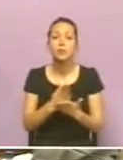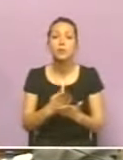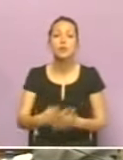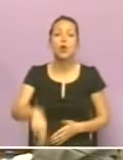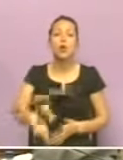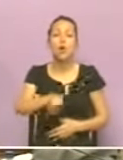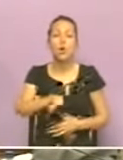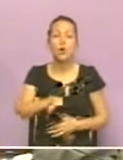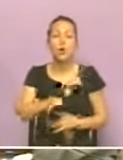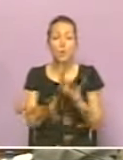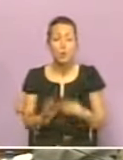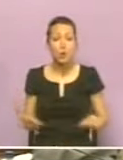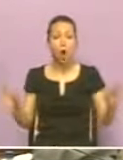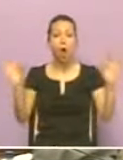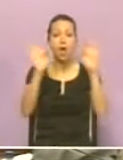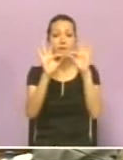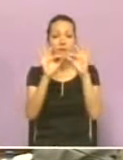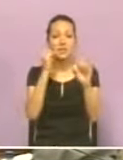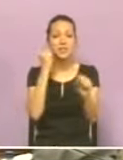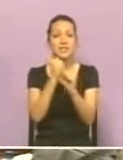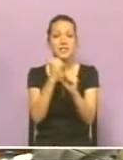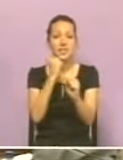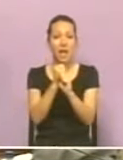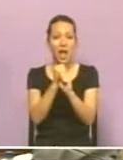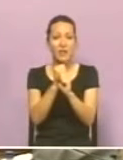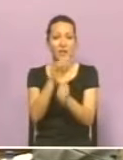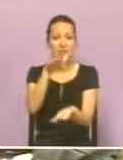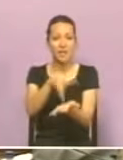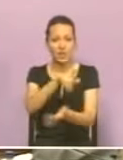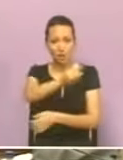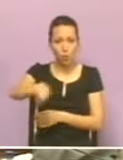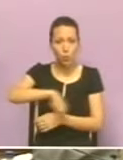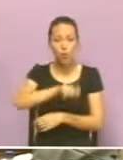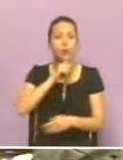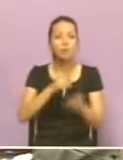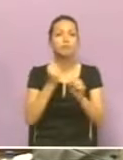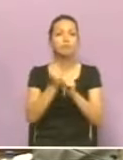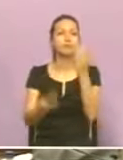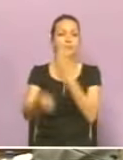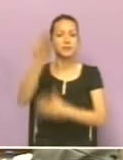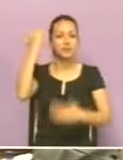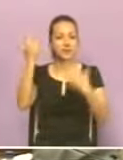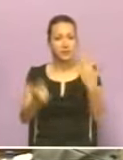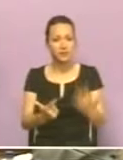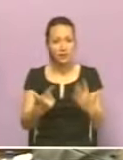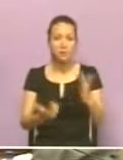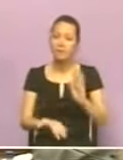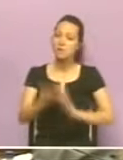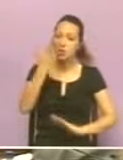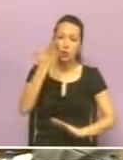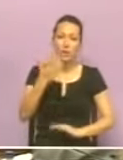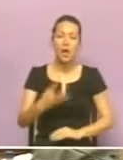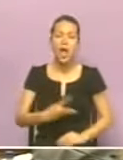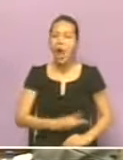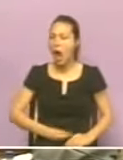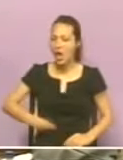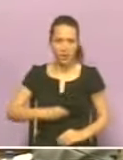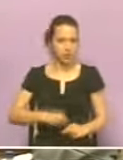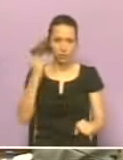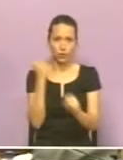je projekat izgradnje centralne kuhinje koji je pravljen još pre 7 godina i više, katastrofalno